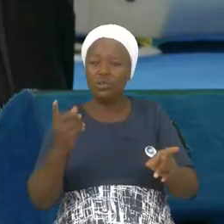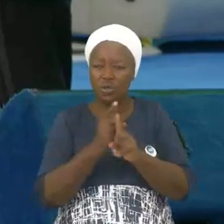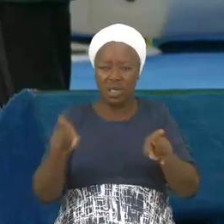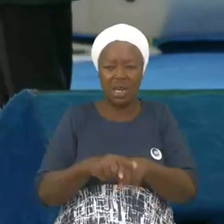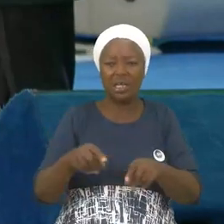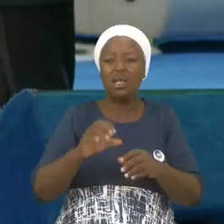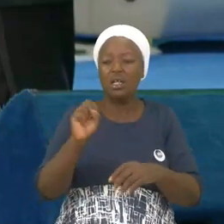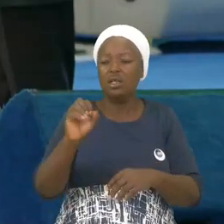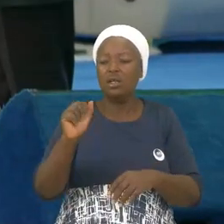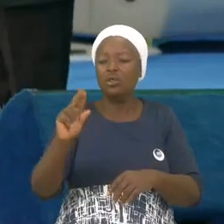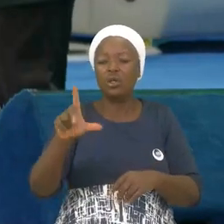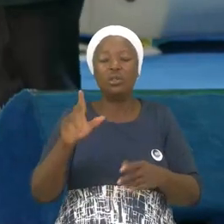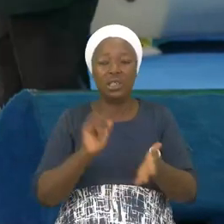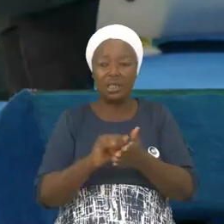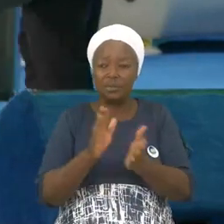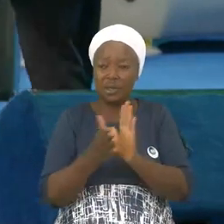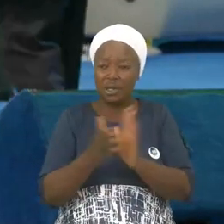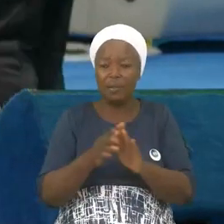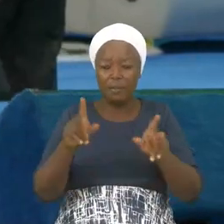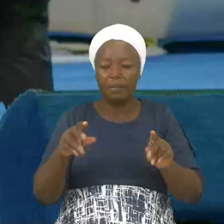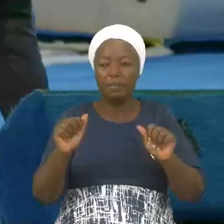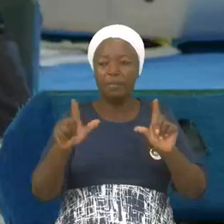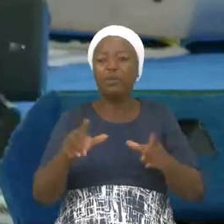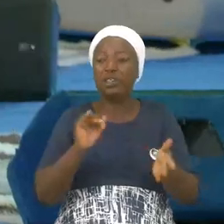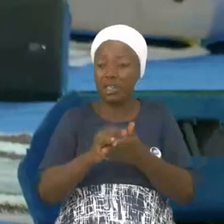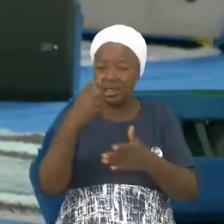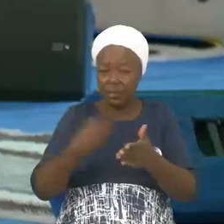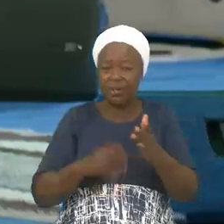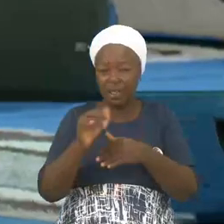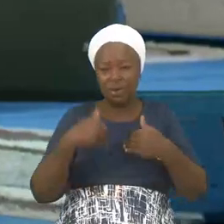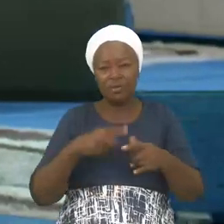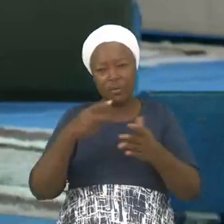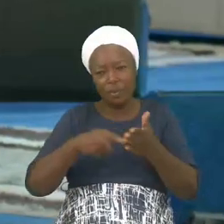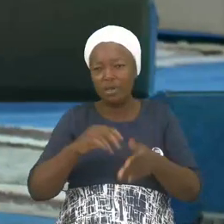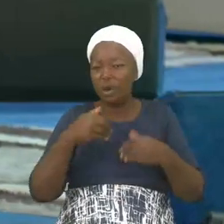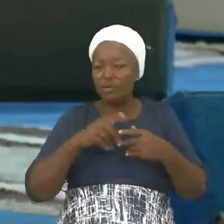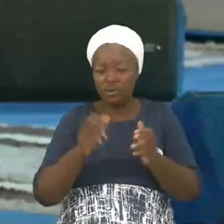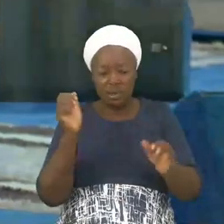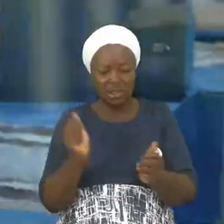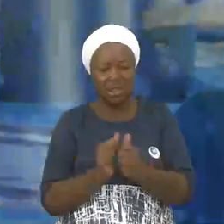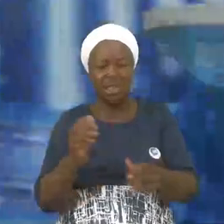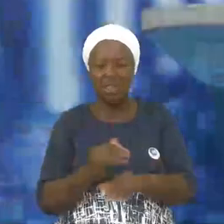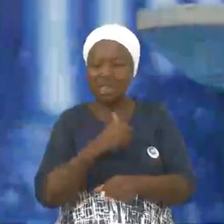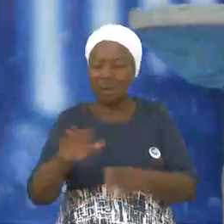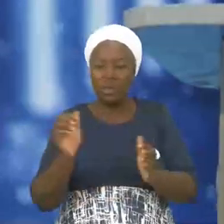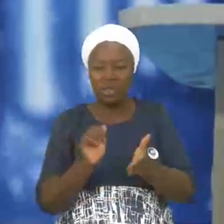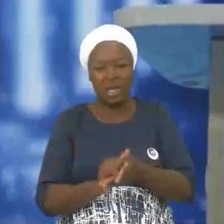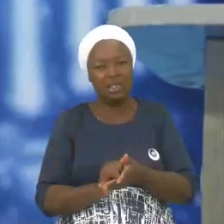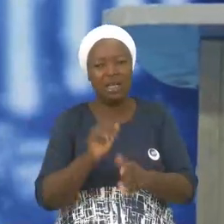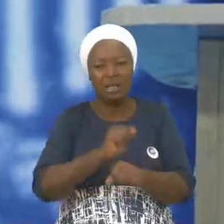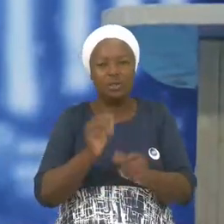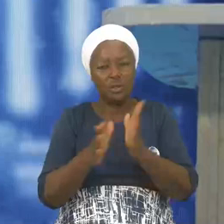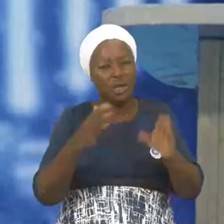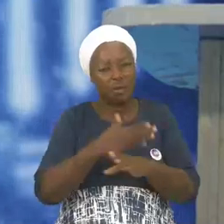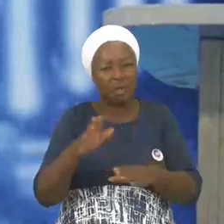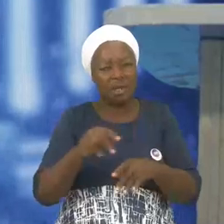si tu dois même rejeter cela, comme Saul qui est devenu Paul, ça c'est le prix que tu dois payer. Et si tu dois même ôter cette